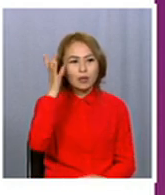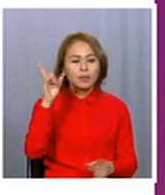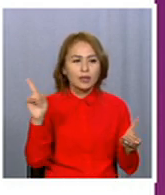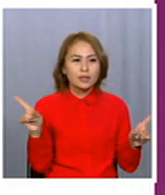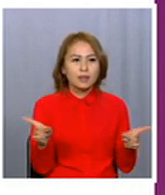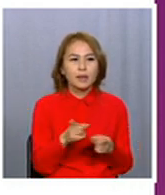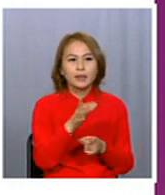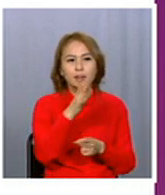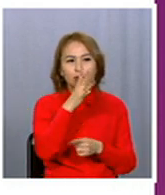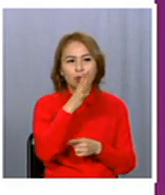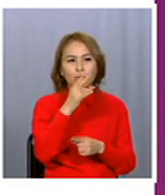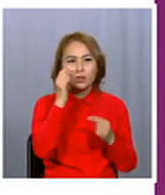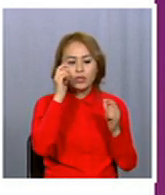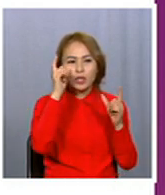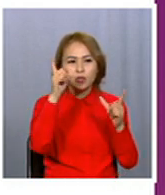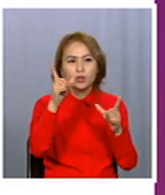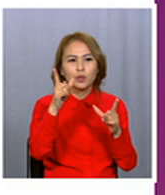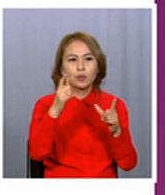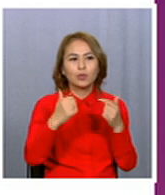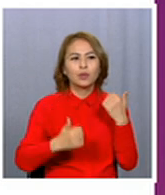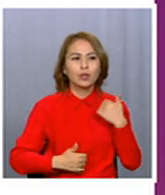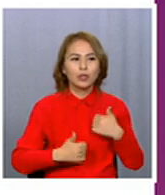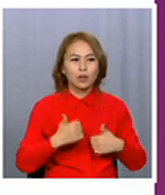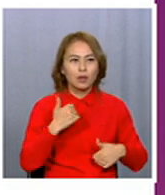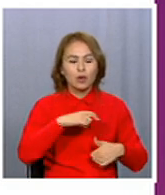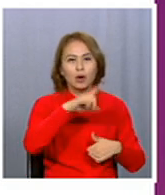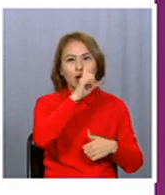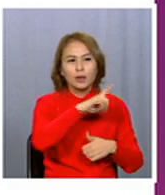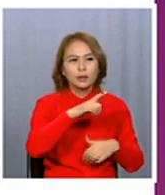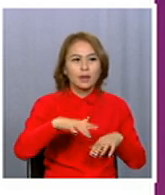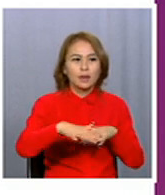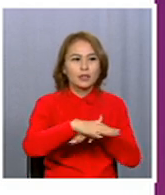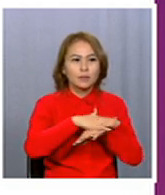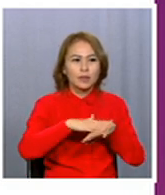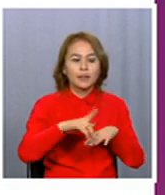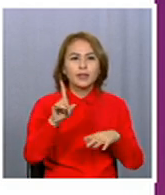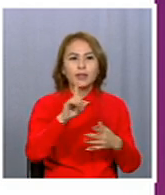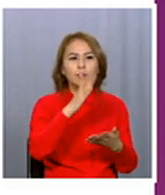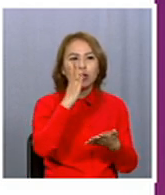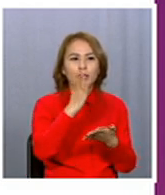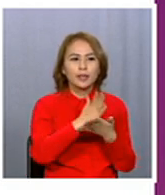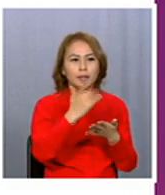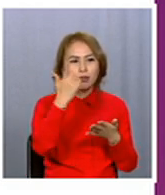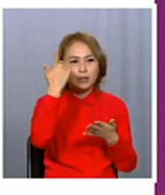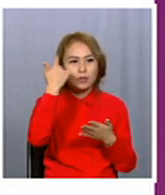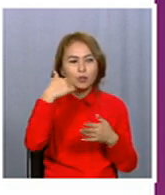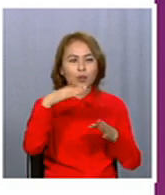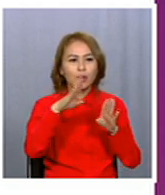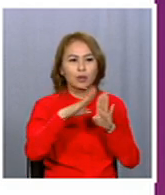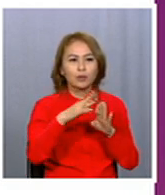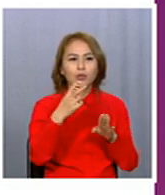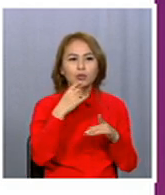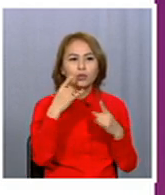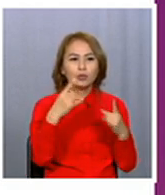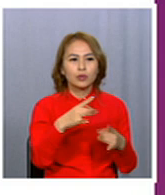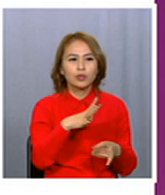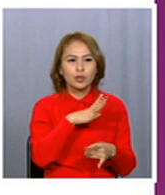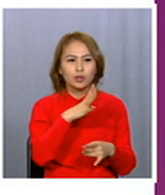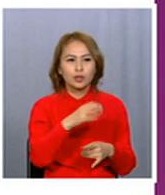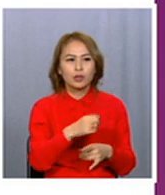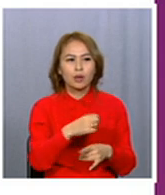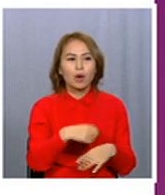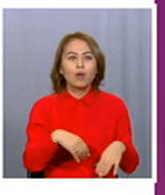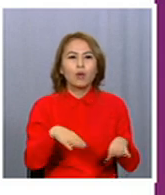дамыған заманында көзі ашық, көкірегі ояу адамның аспанда не бар екен деп ойлануы күлкілі де